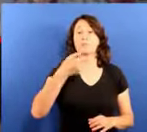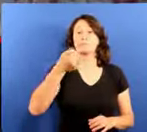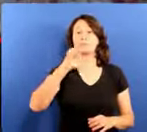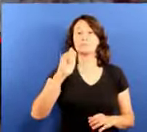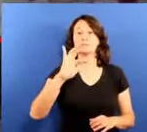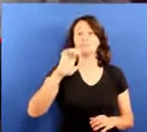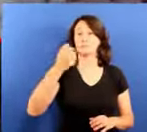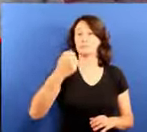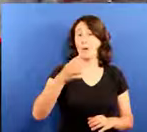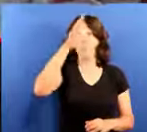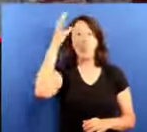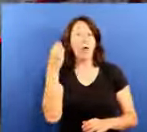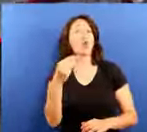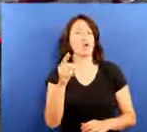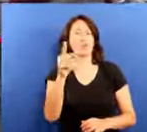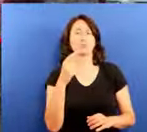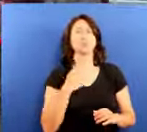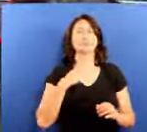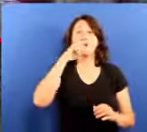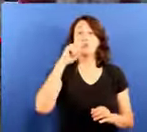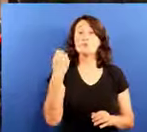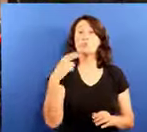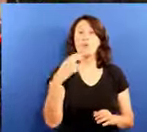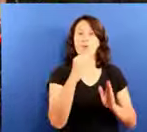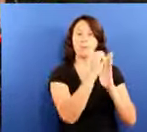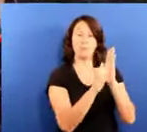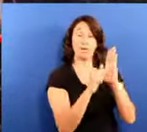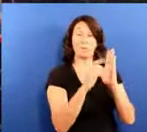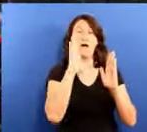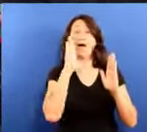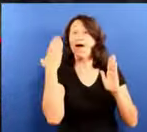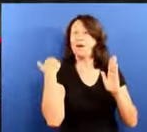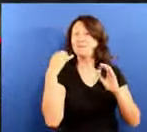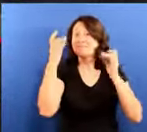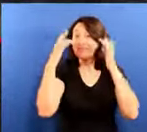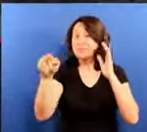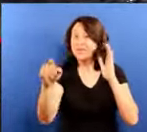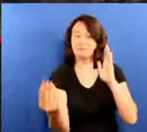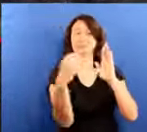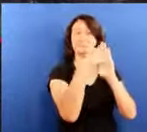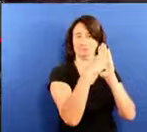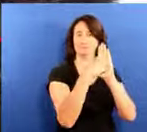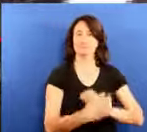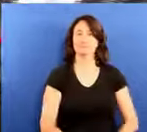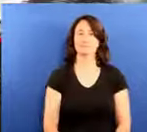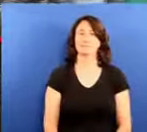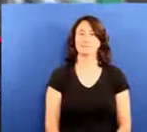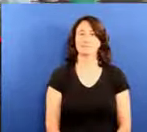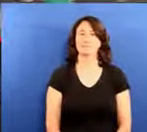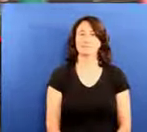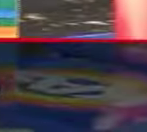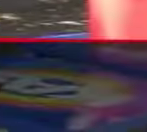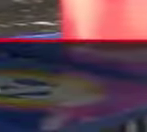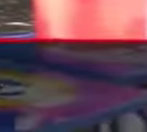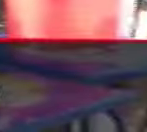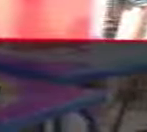eta abar. Aldi berean, programan parte hartzen duten gazteek aisialdi eta abentura jarduerez gozatuko dute. Hala,